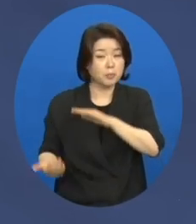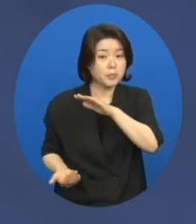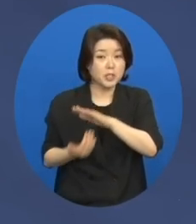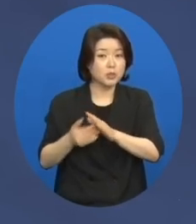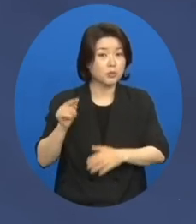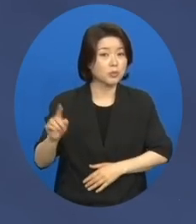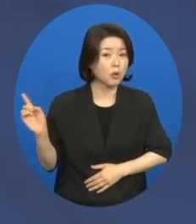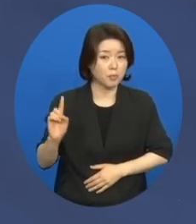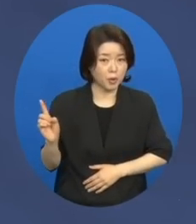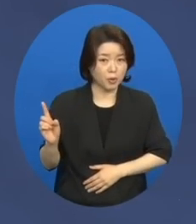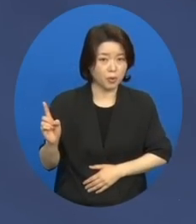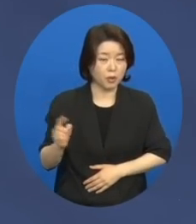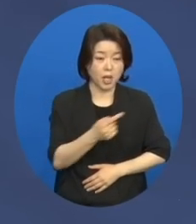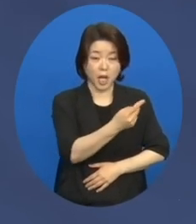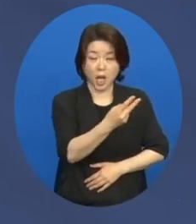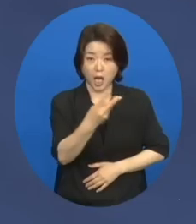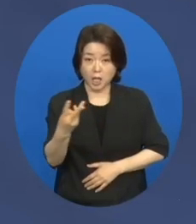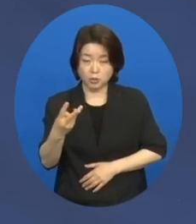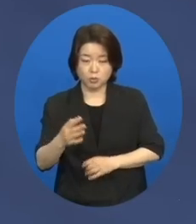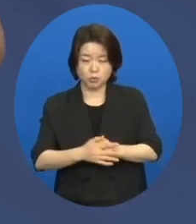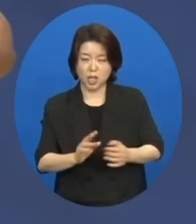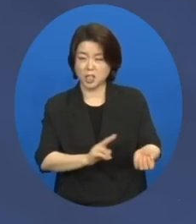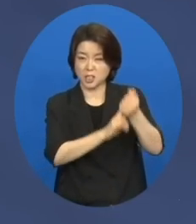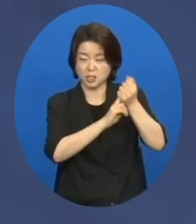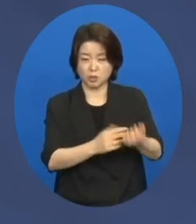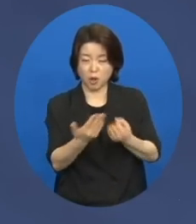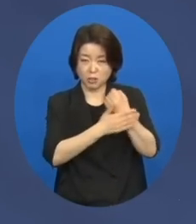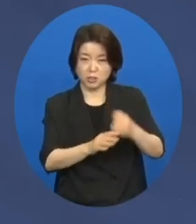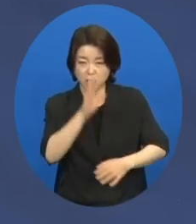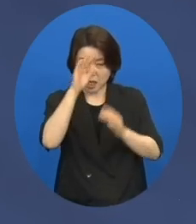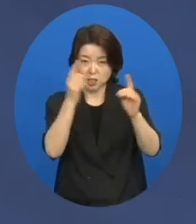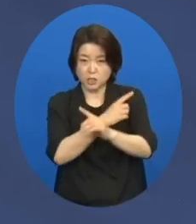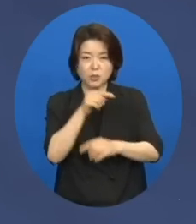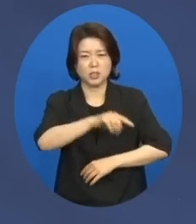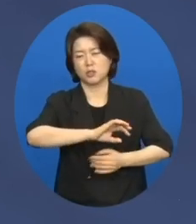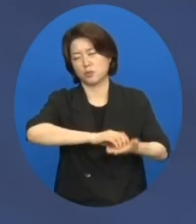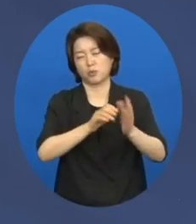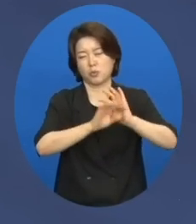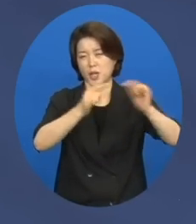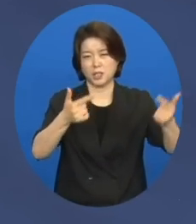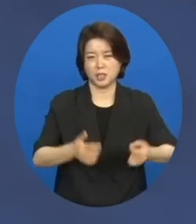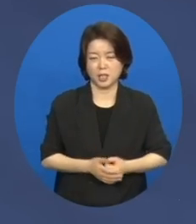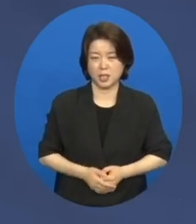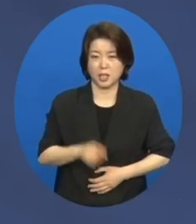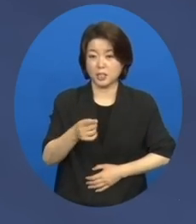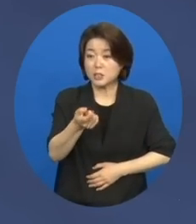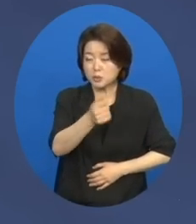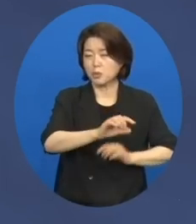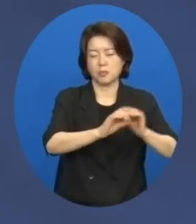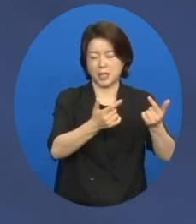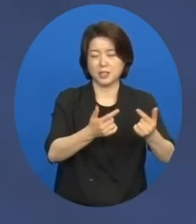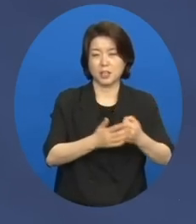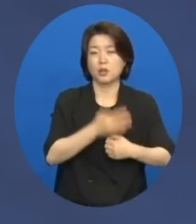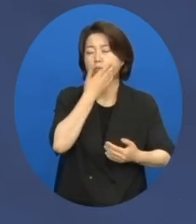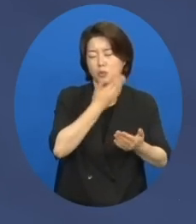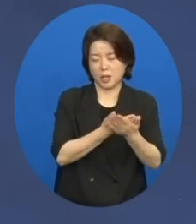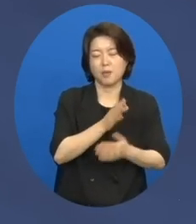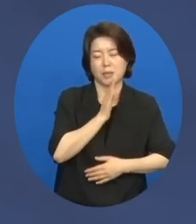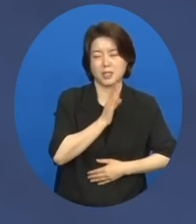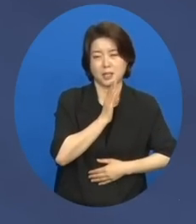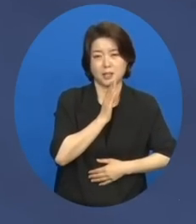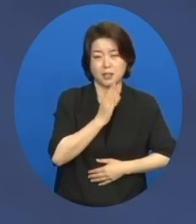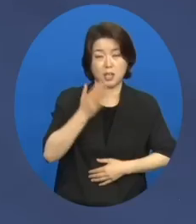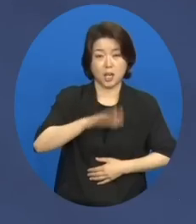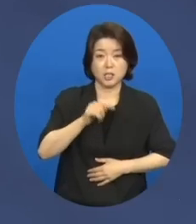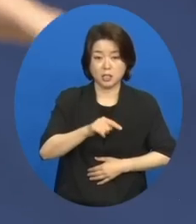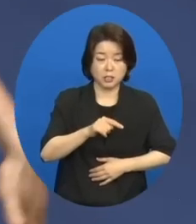건요 한두 가지 기적이나 은사나 치유나 이 정도가 아니고, 그게 적다고 할 수 없고요 귀한 것이지만, 그러나